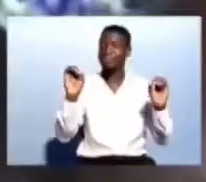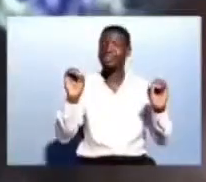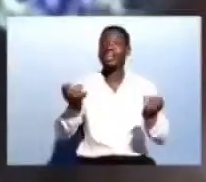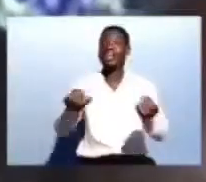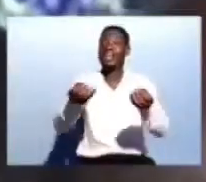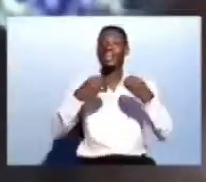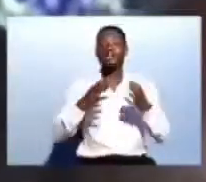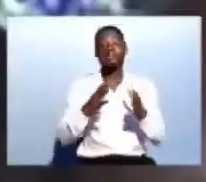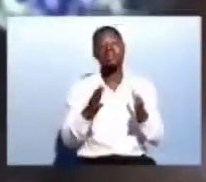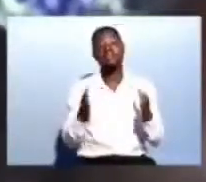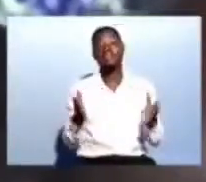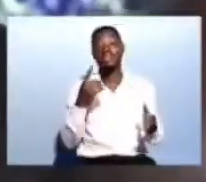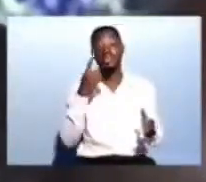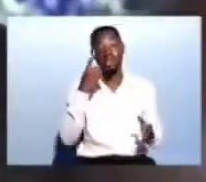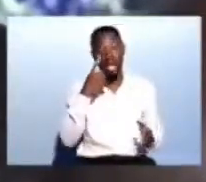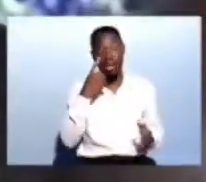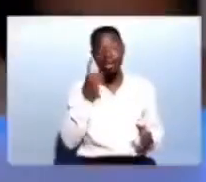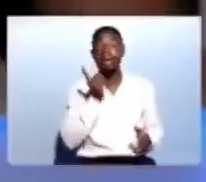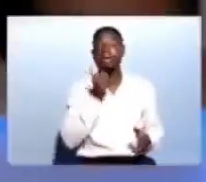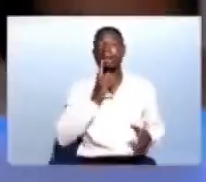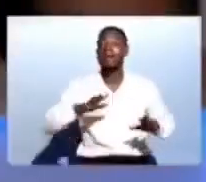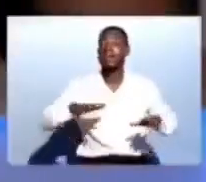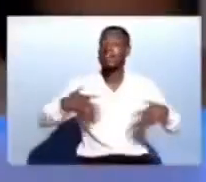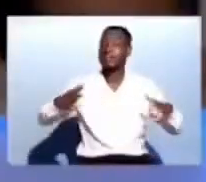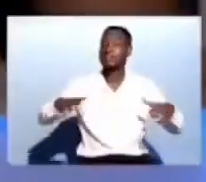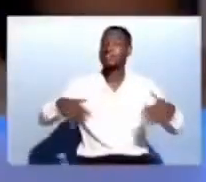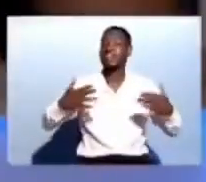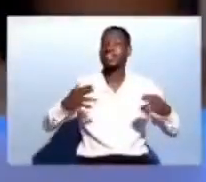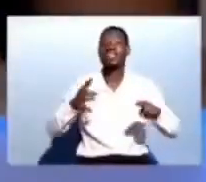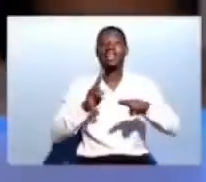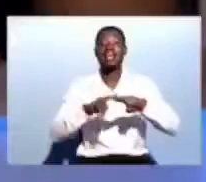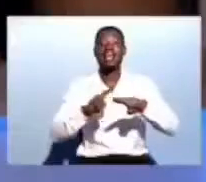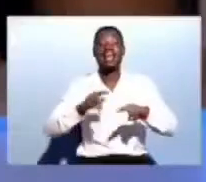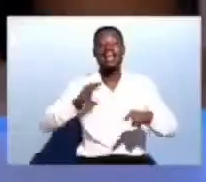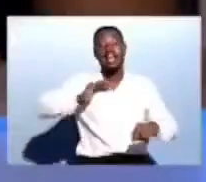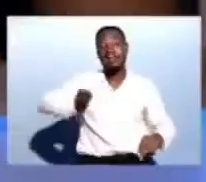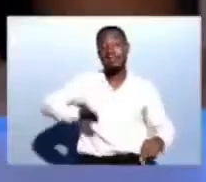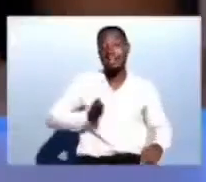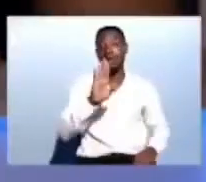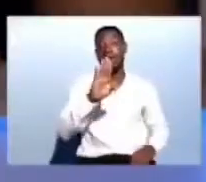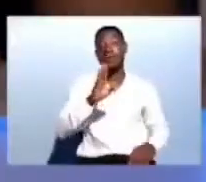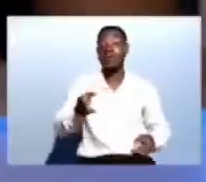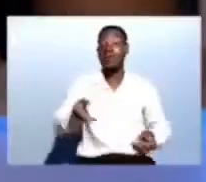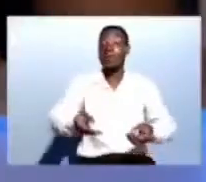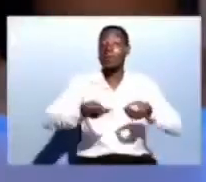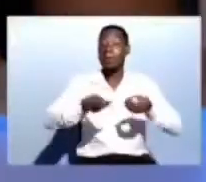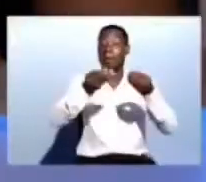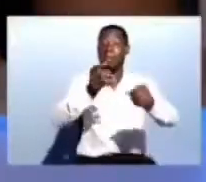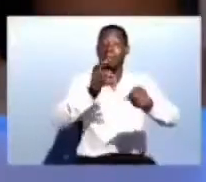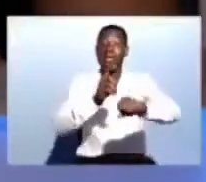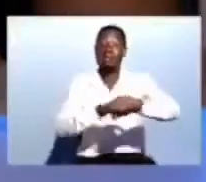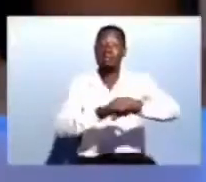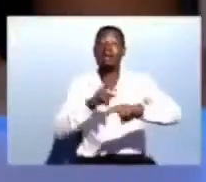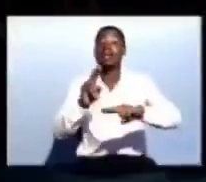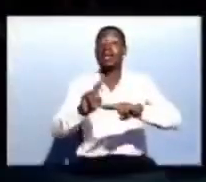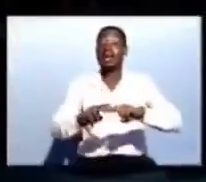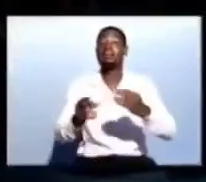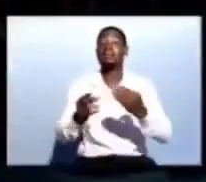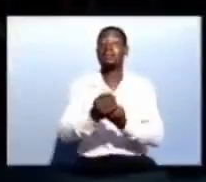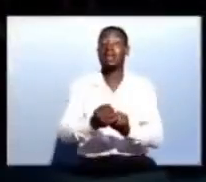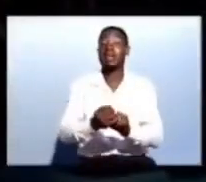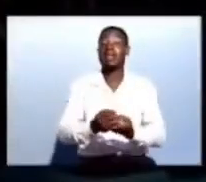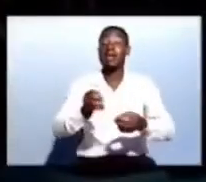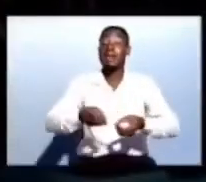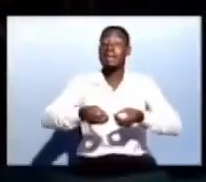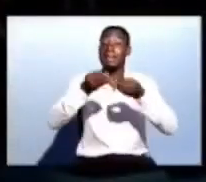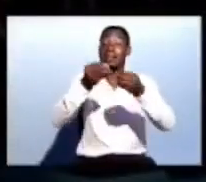Nipe nafasi. Utaona mama anavyofurahi. Kaa na mkeo, mpe muda kama nilivyosema. Kaa na yeye, mpatie